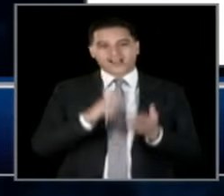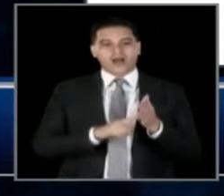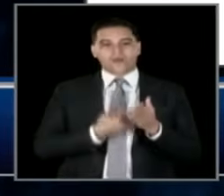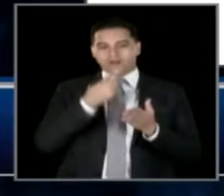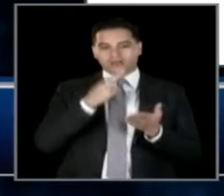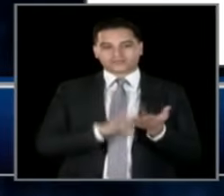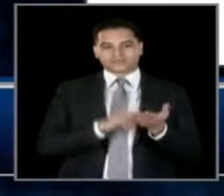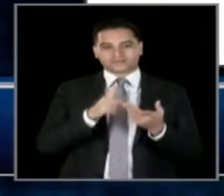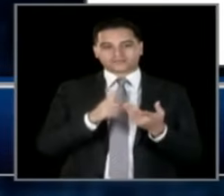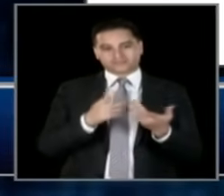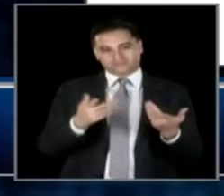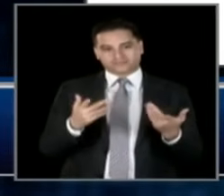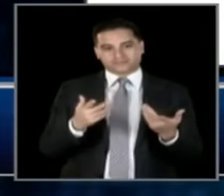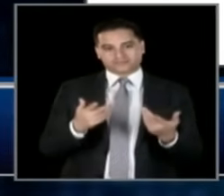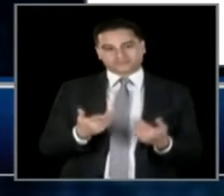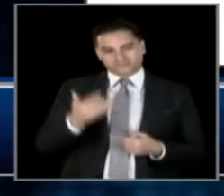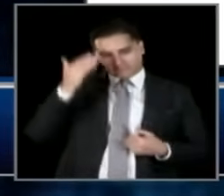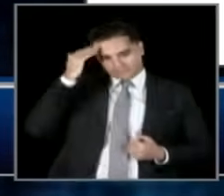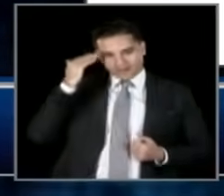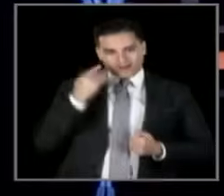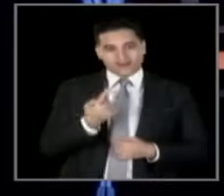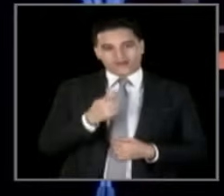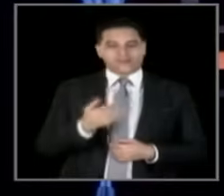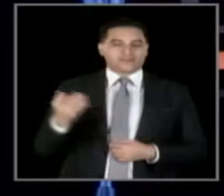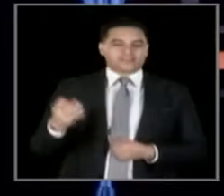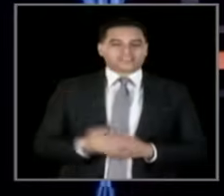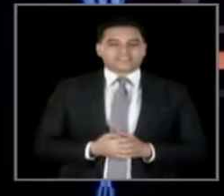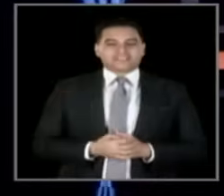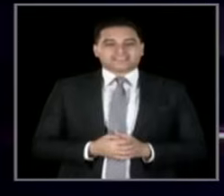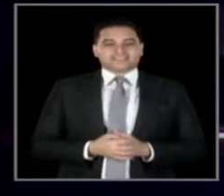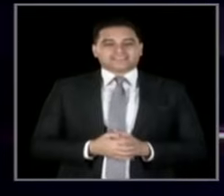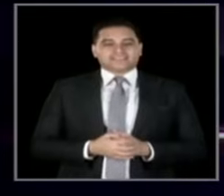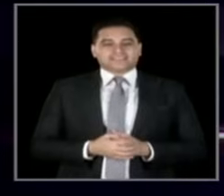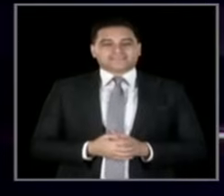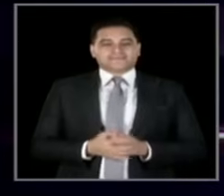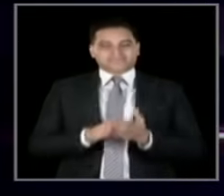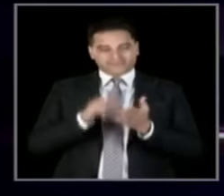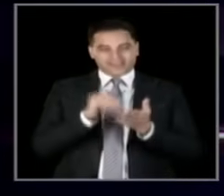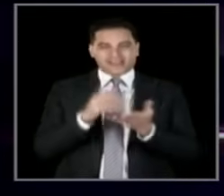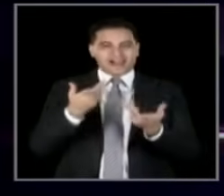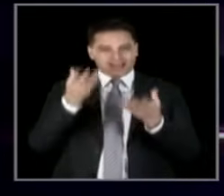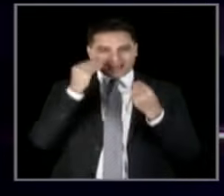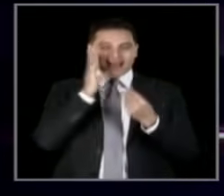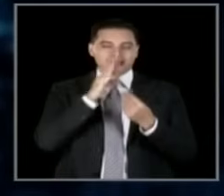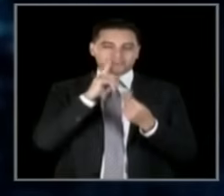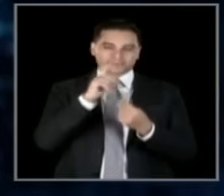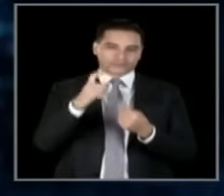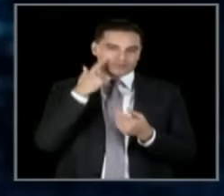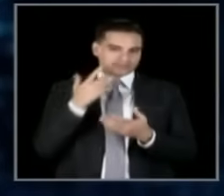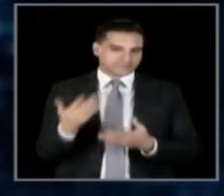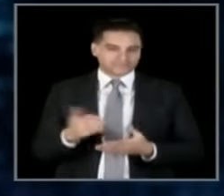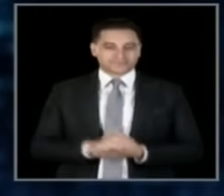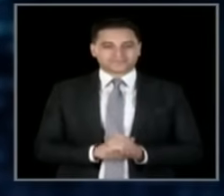كرولوس اتفضلوا. طبعا طبعا ليديز فيرست يعني. طبعا بنات هتبتدوا الأول. وأول فقرة هي فقرة العلم.